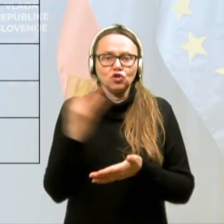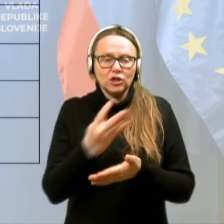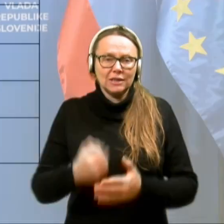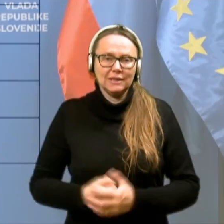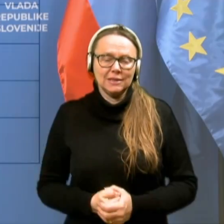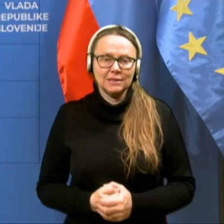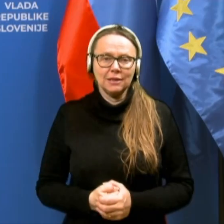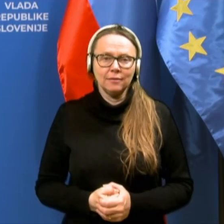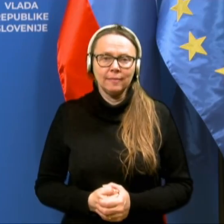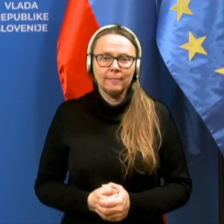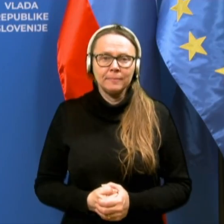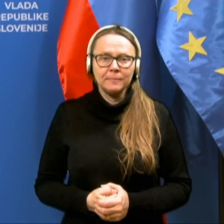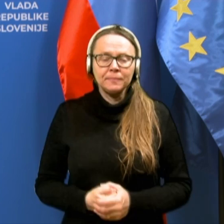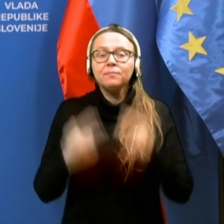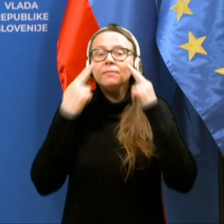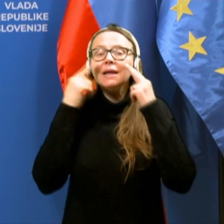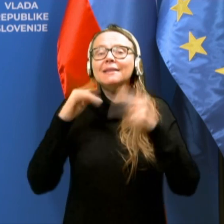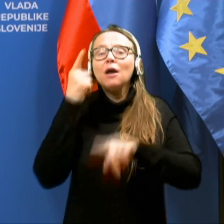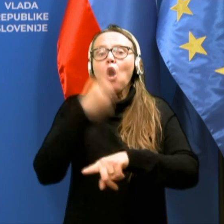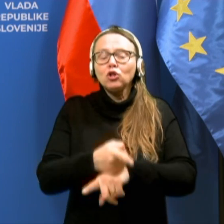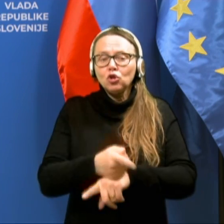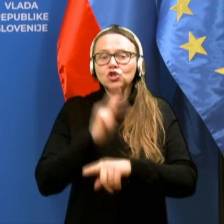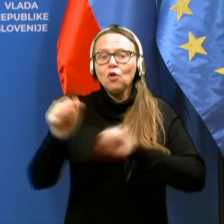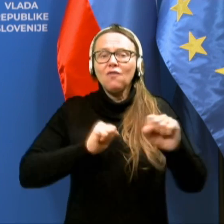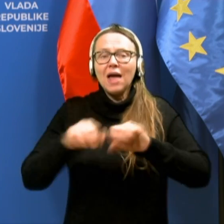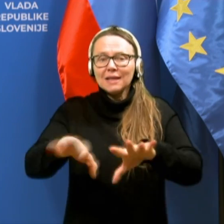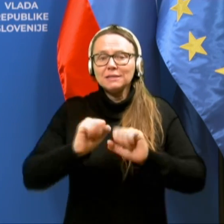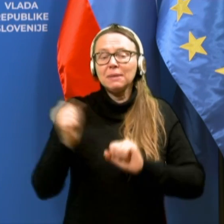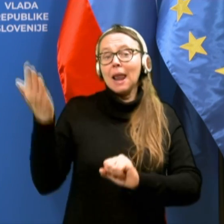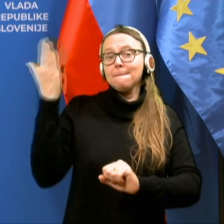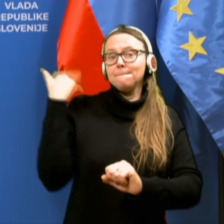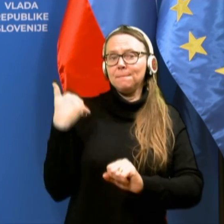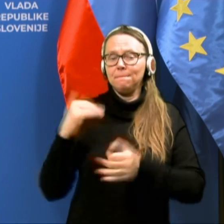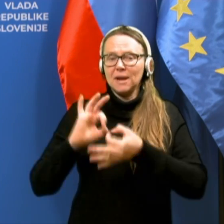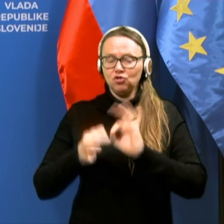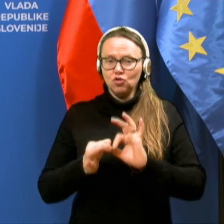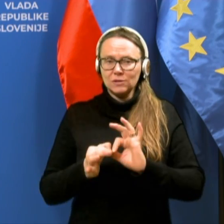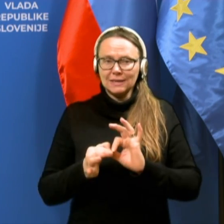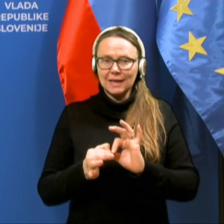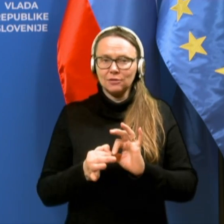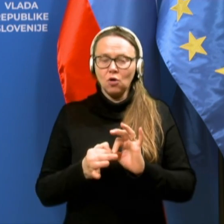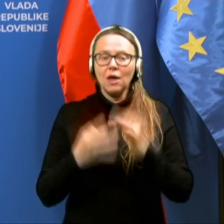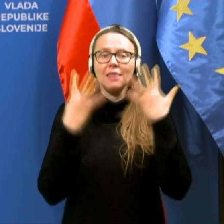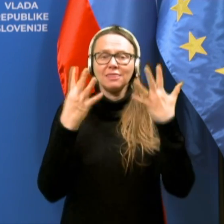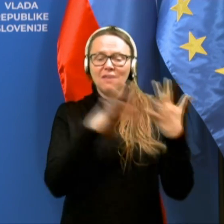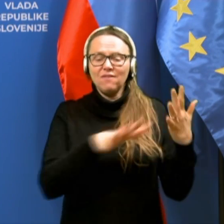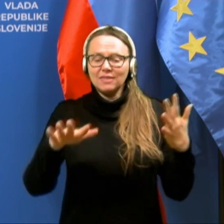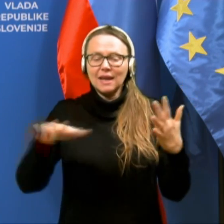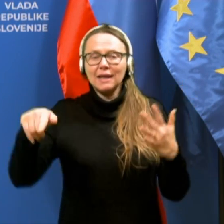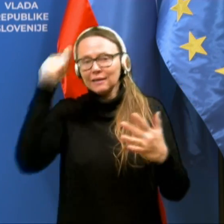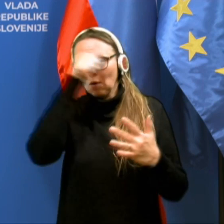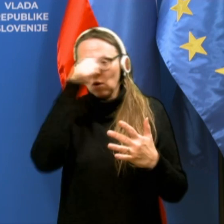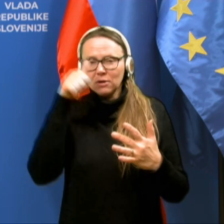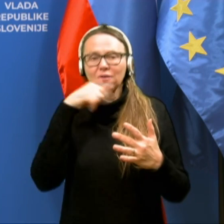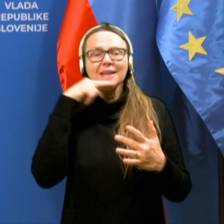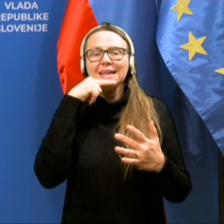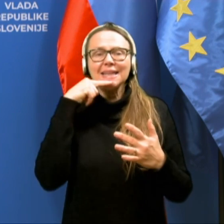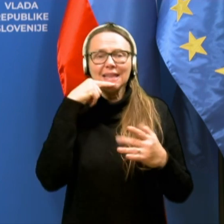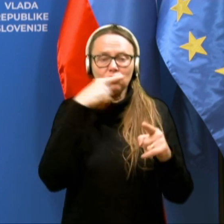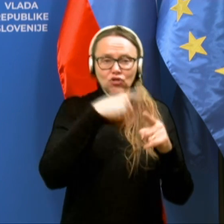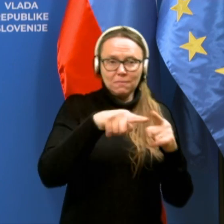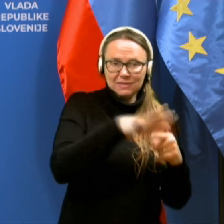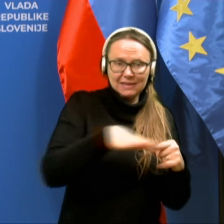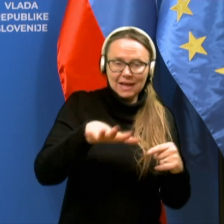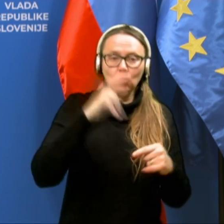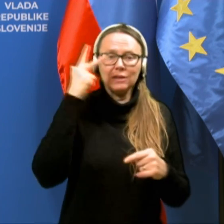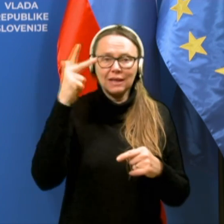1144. Glede na odločitev, ki jo je vlada sprejela prejšnjo sredo, je 9 regij v tako imenovani rdeči fazi, 3 pa